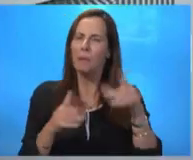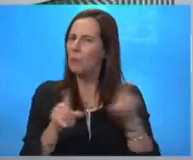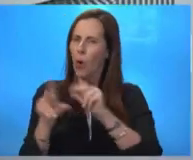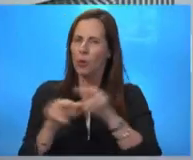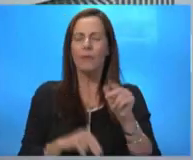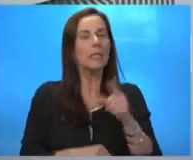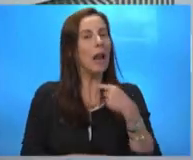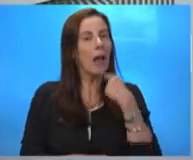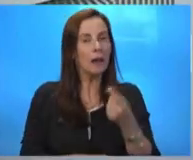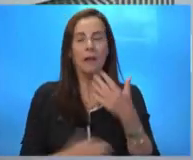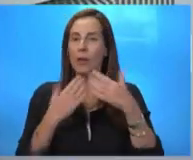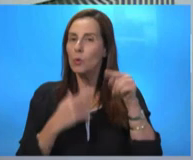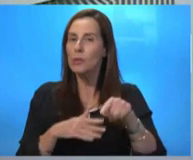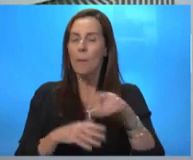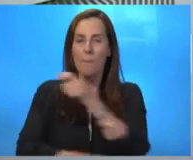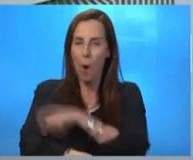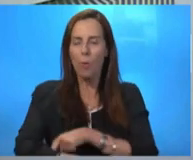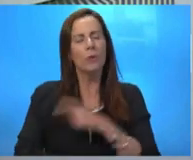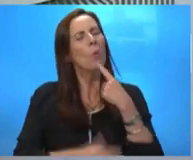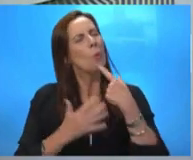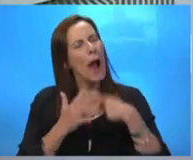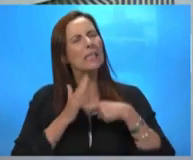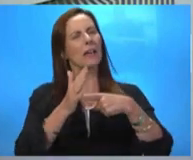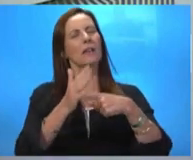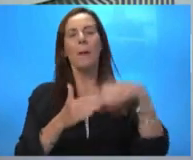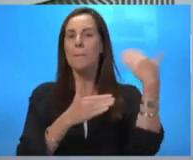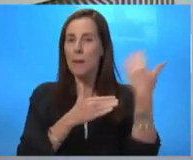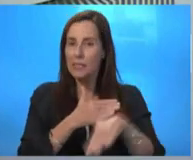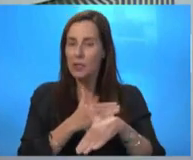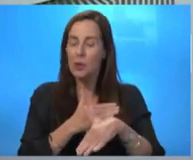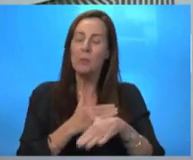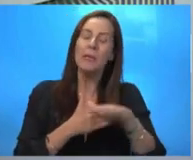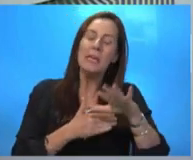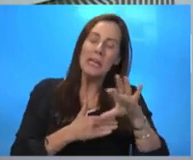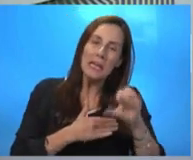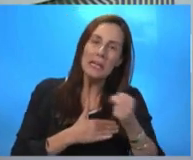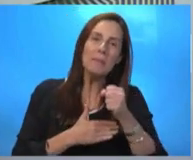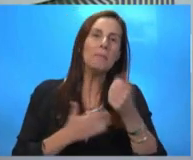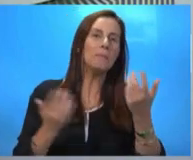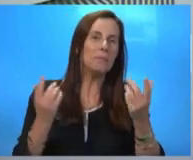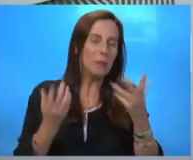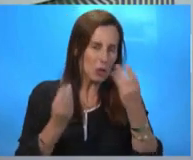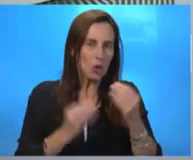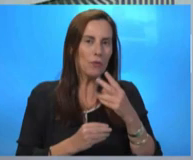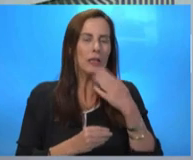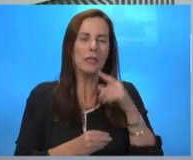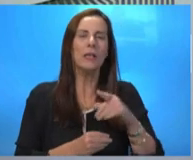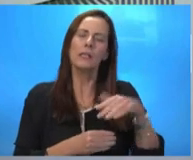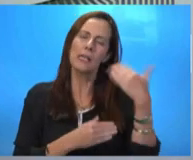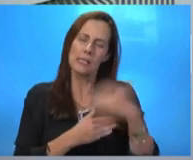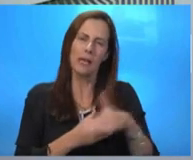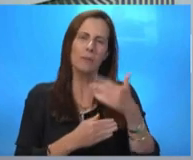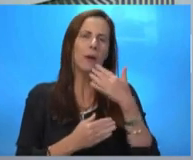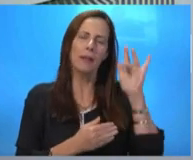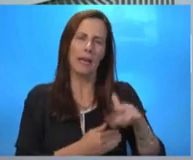לומר, הדיון הזה הוא הצהרתי בעיקרו. בסיומו, במקרה המיטבי מבחינת ישראל, זה יסתיים בהודעת גינוי